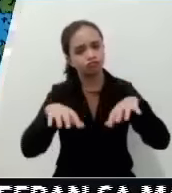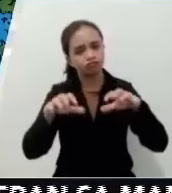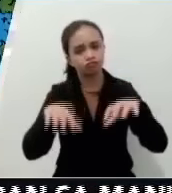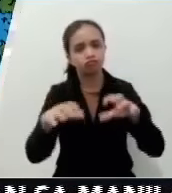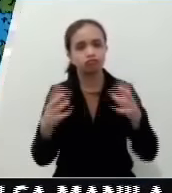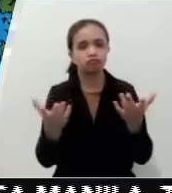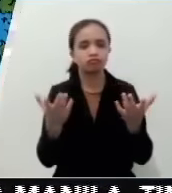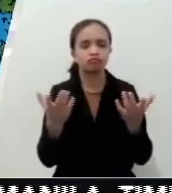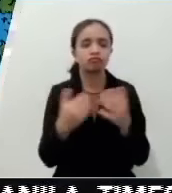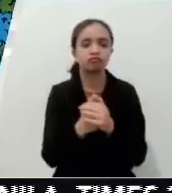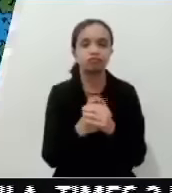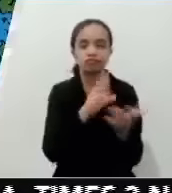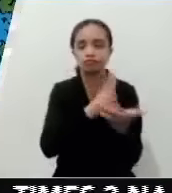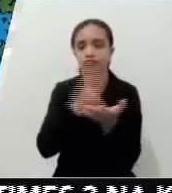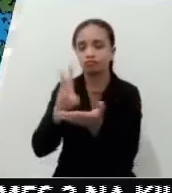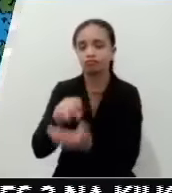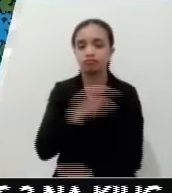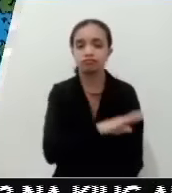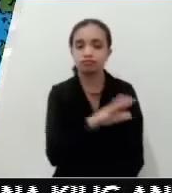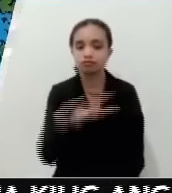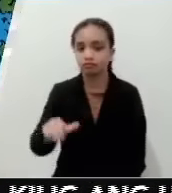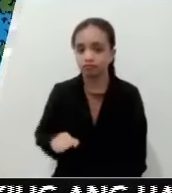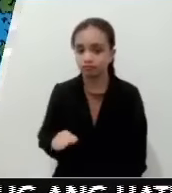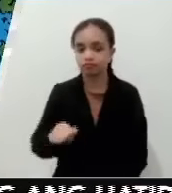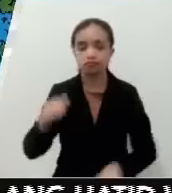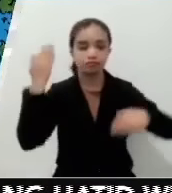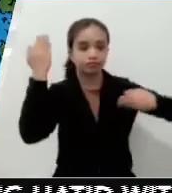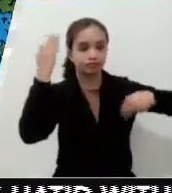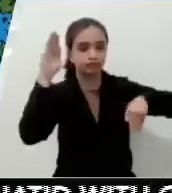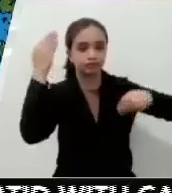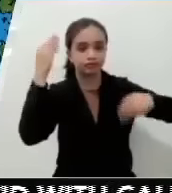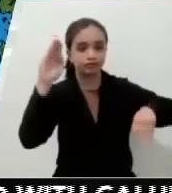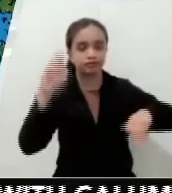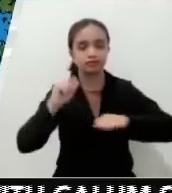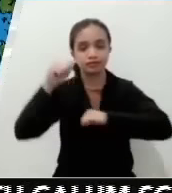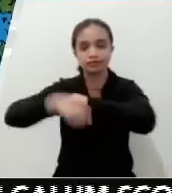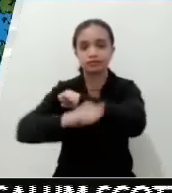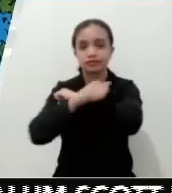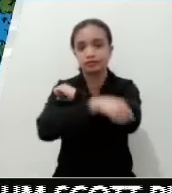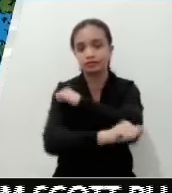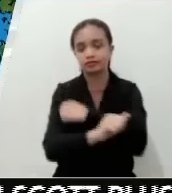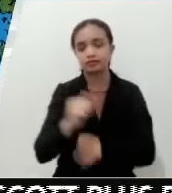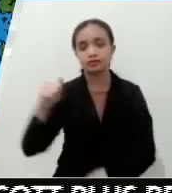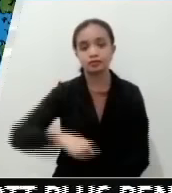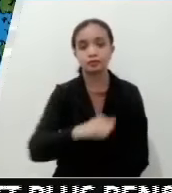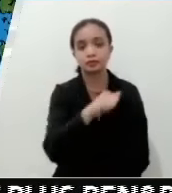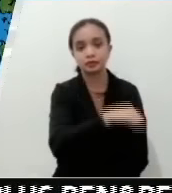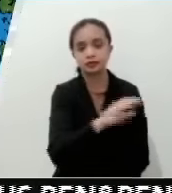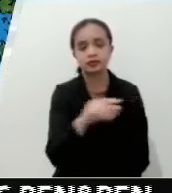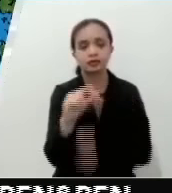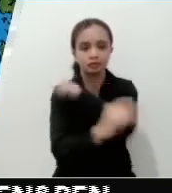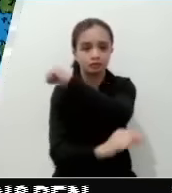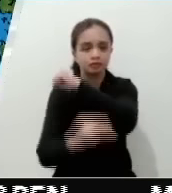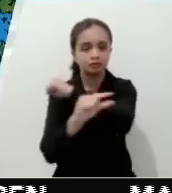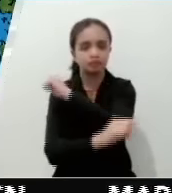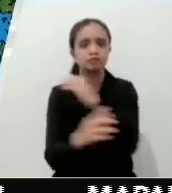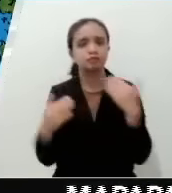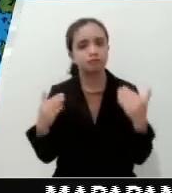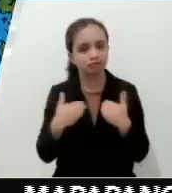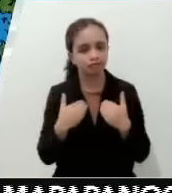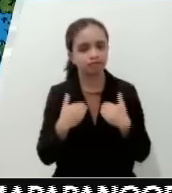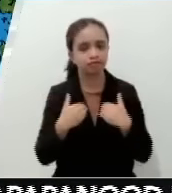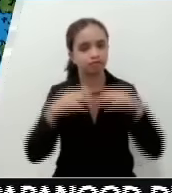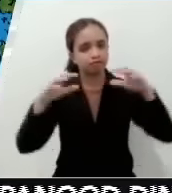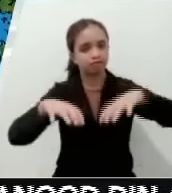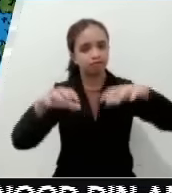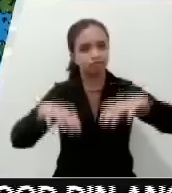sa cagan Valley Cordillera Aurora at Quezon isolated light rain naman itong Dal sa Metro